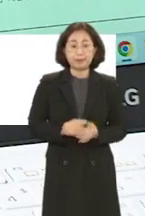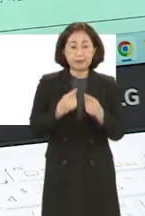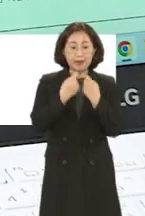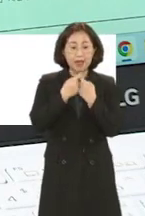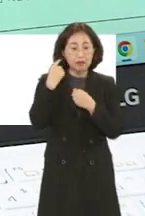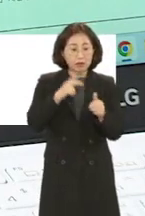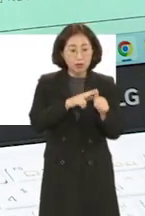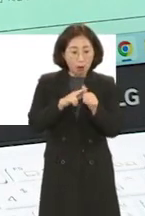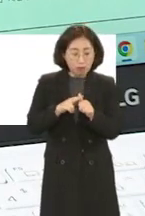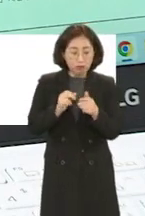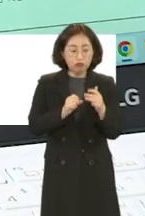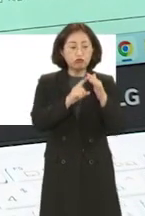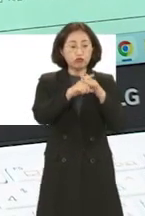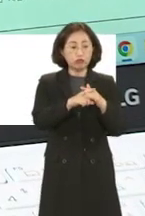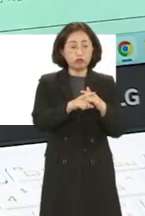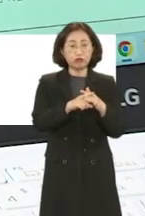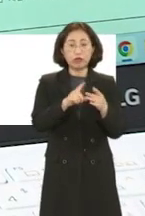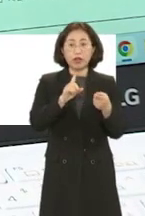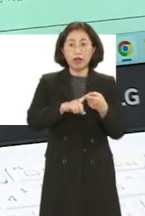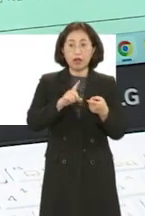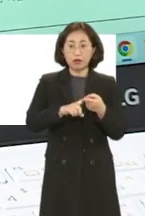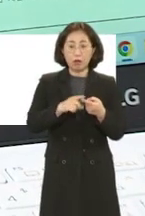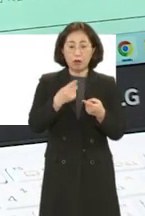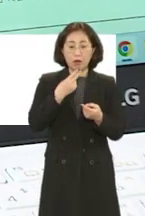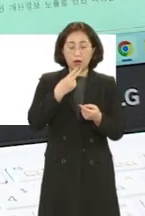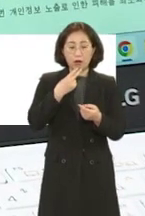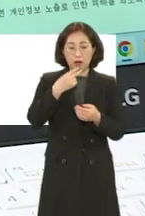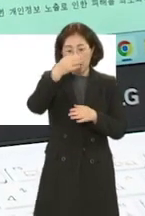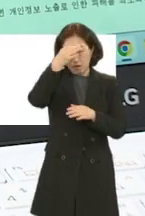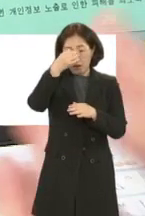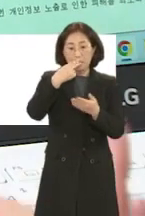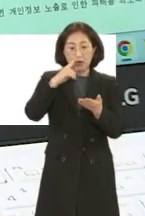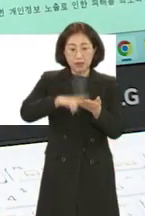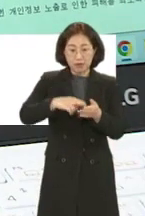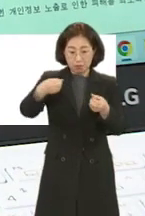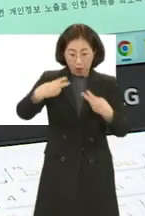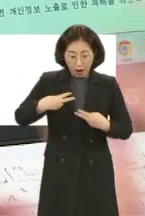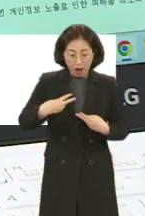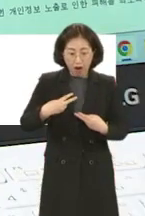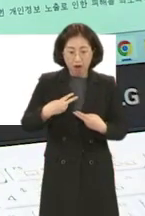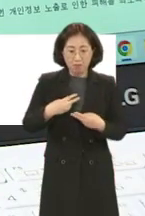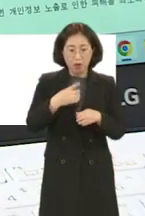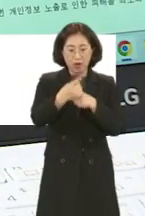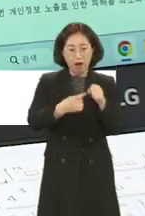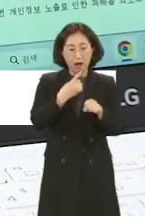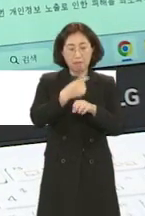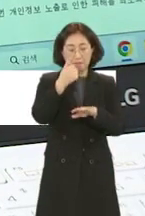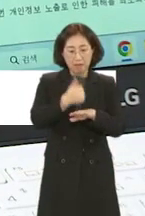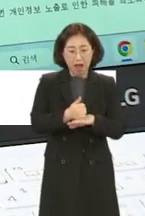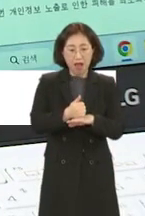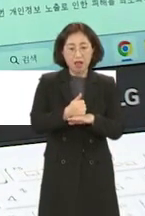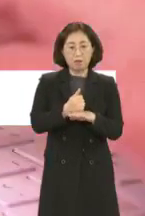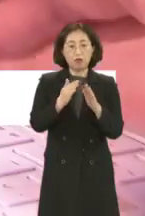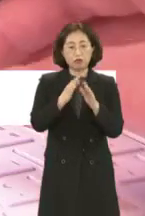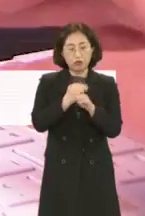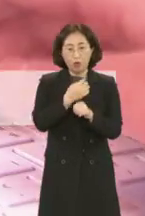사과문 한 장이 날라온 게 확인됐어요. 연말이라 그렇고 뭐 주소를 확인하다 보고 뭐 이것저것 확인을 하다 보니까